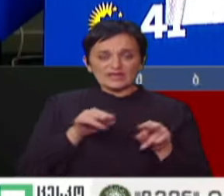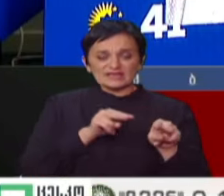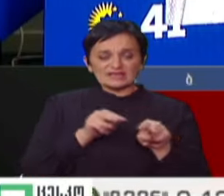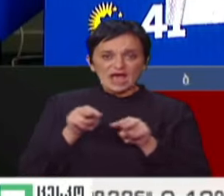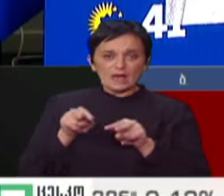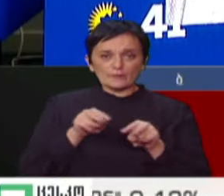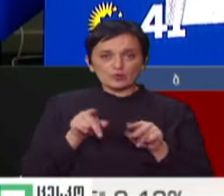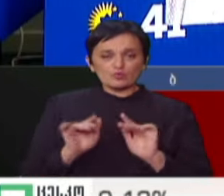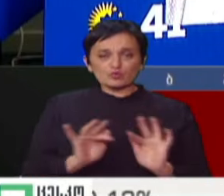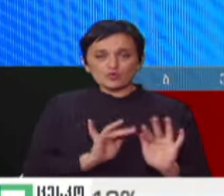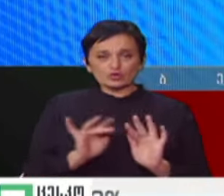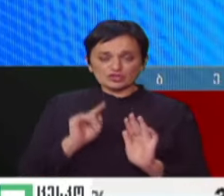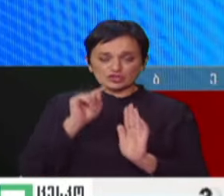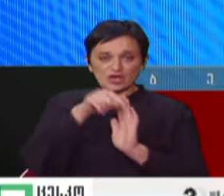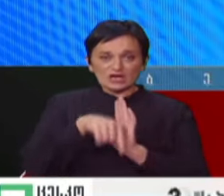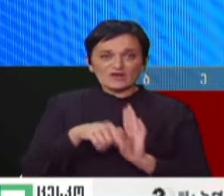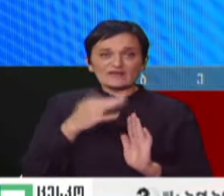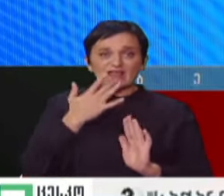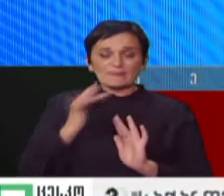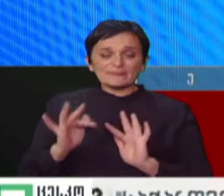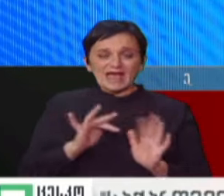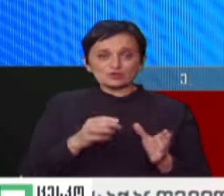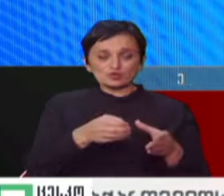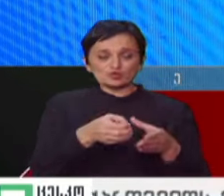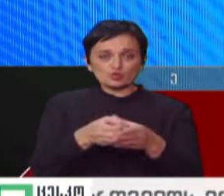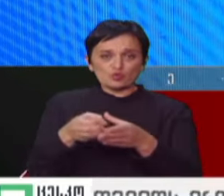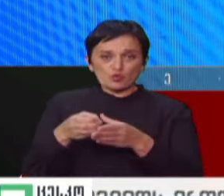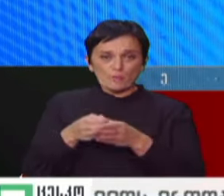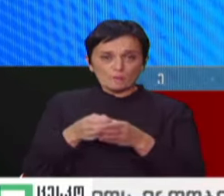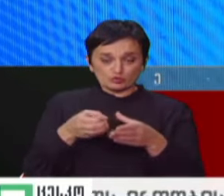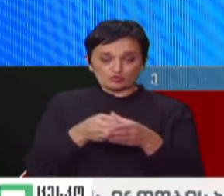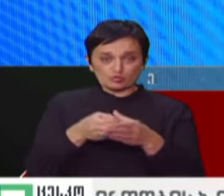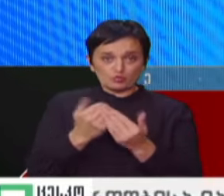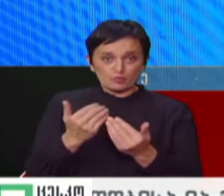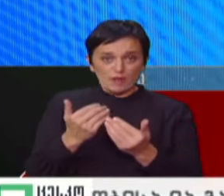დამკვირვებელი პროცესებში ჩარევას. ნაცმოძრაობის ჯგუფებში ჩაყრილი